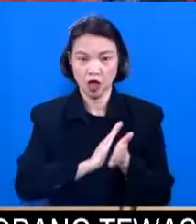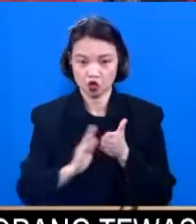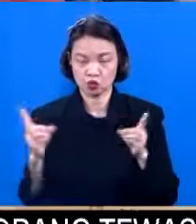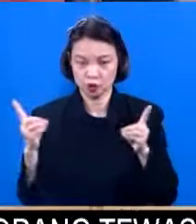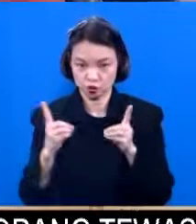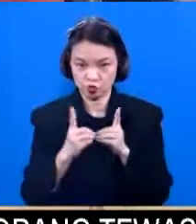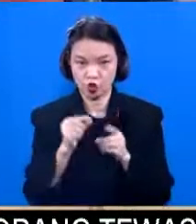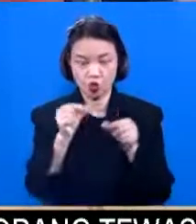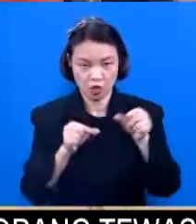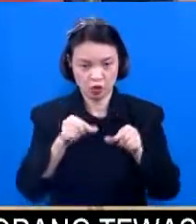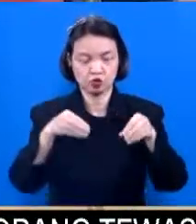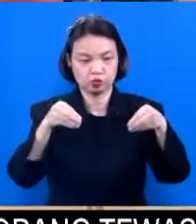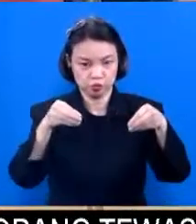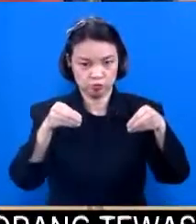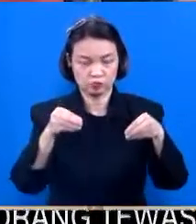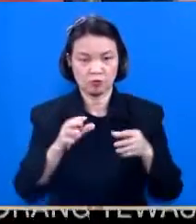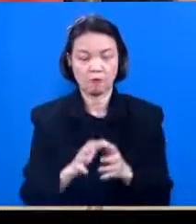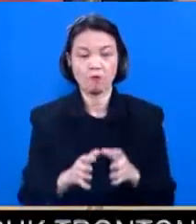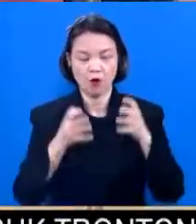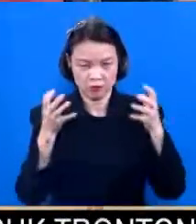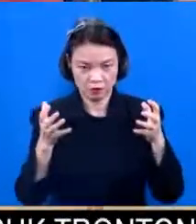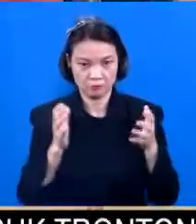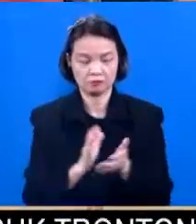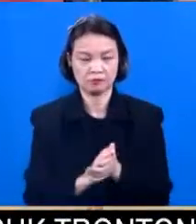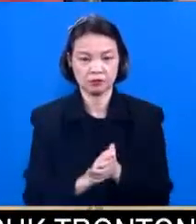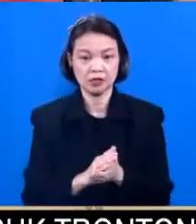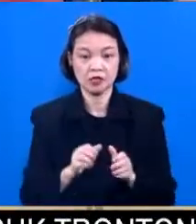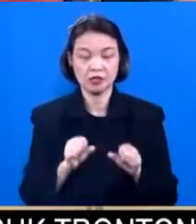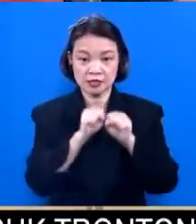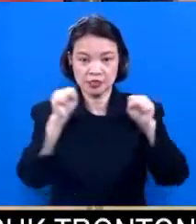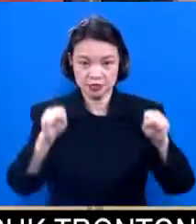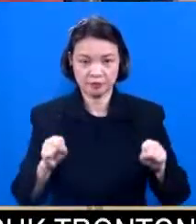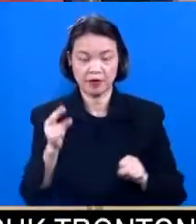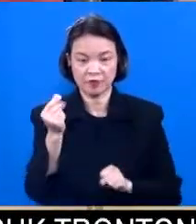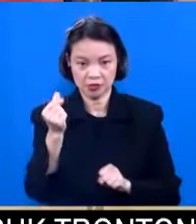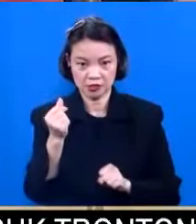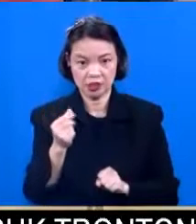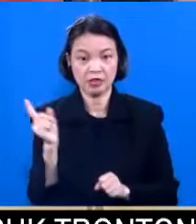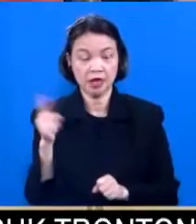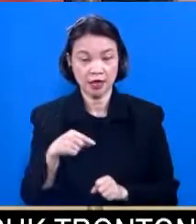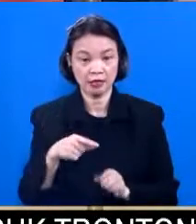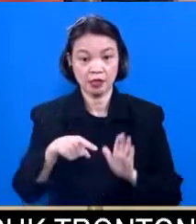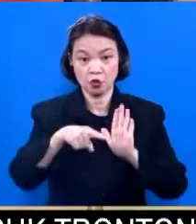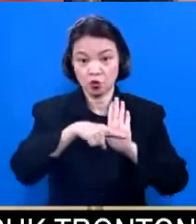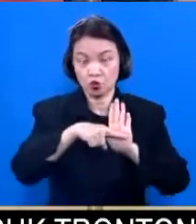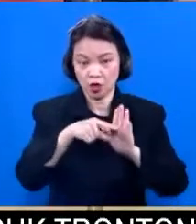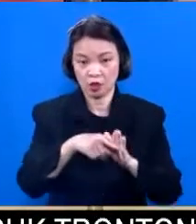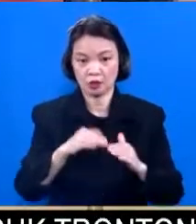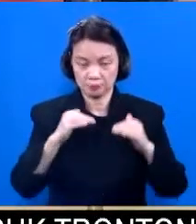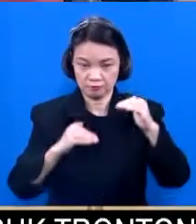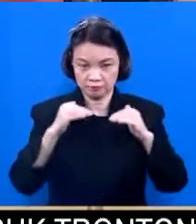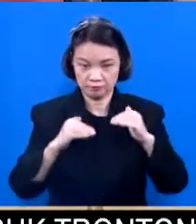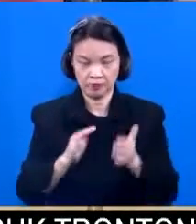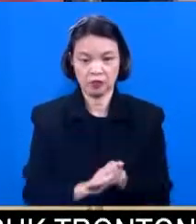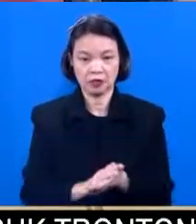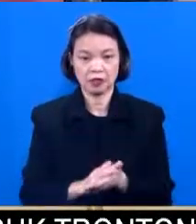produsen. Nah, jadi kalau sistem rafaksi itu sendiri adalah nanti dari selisihnya itu nanti ditanggung oleh si produsen